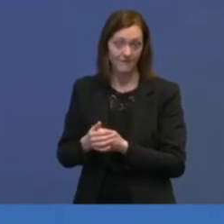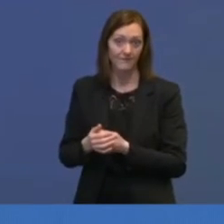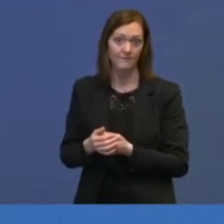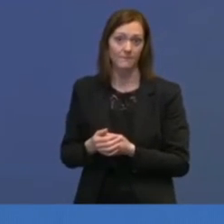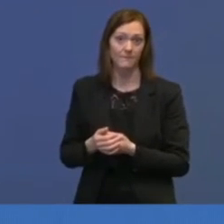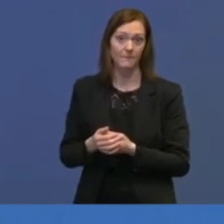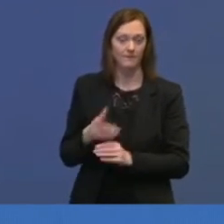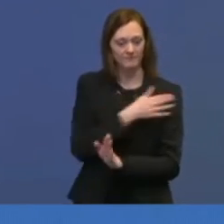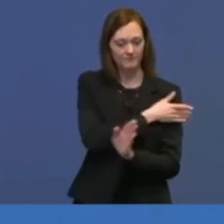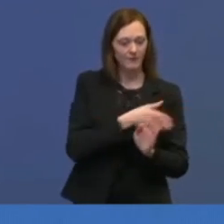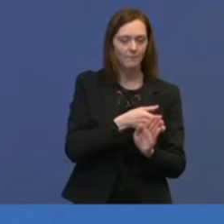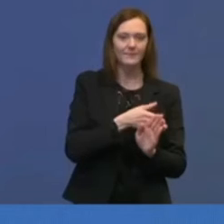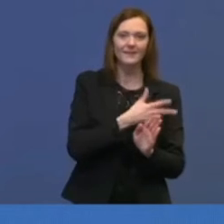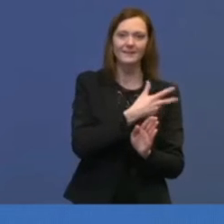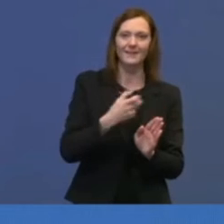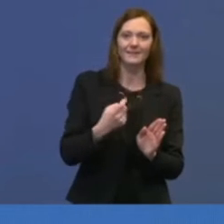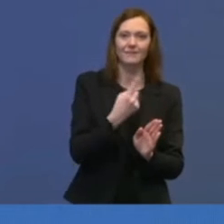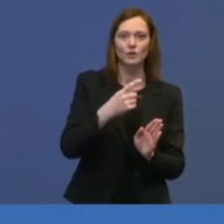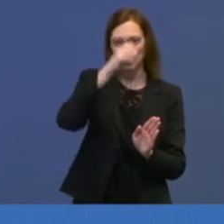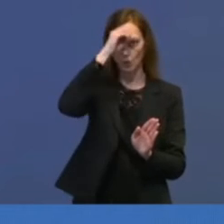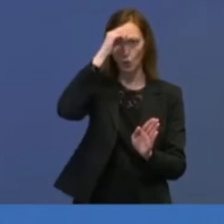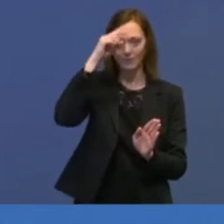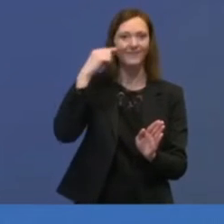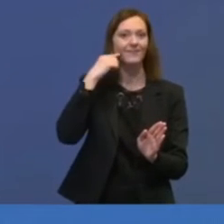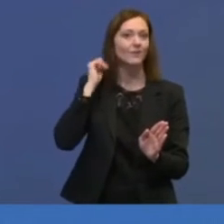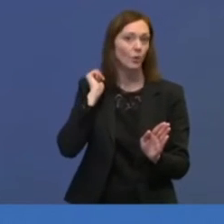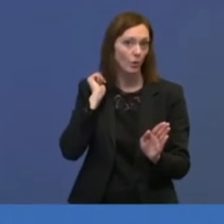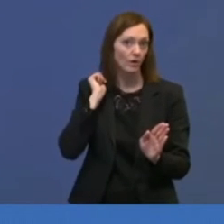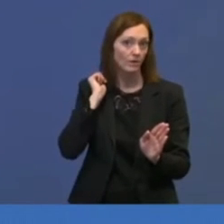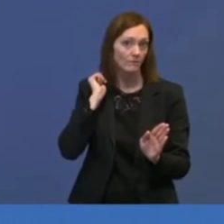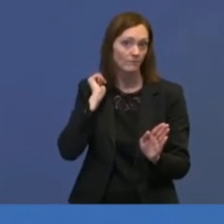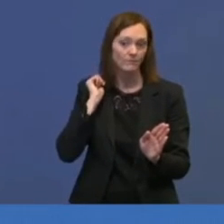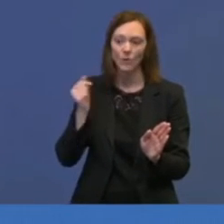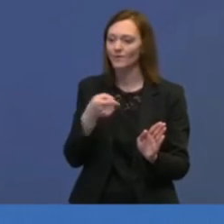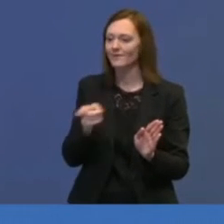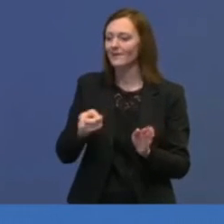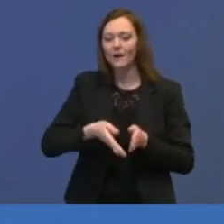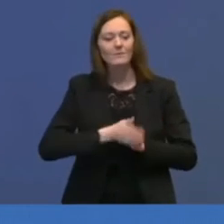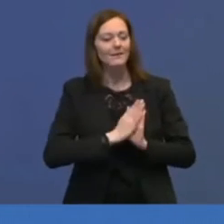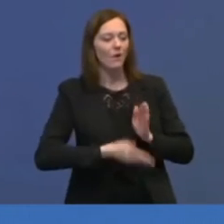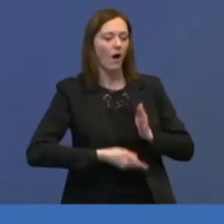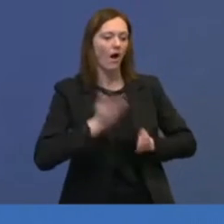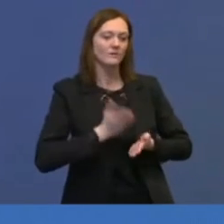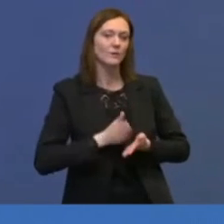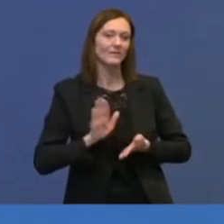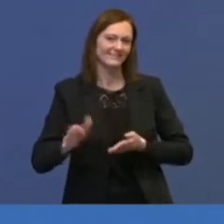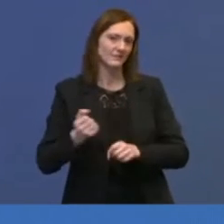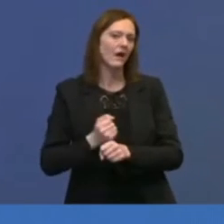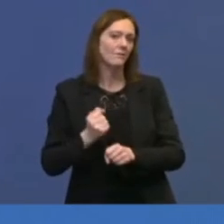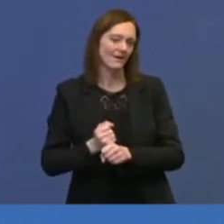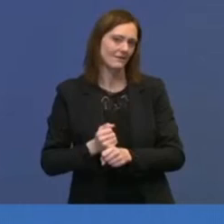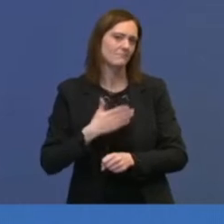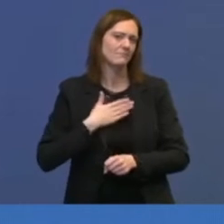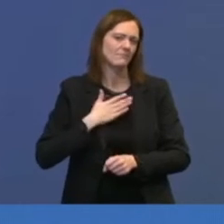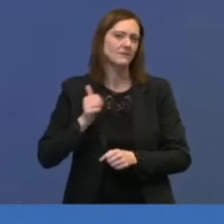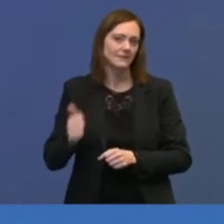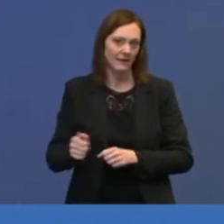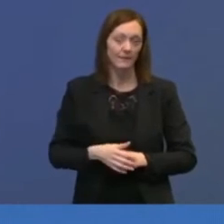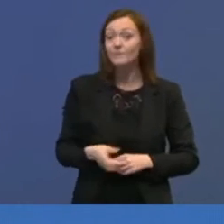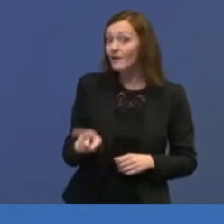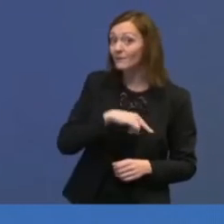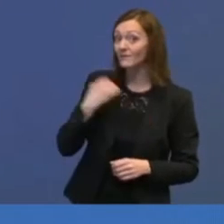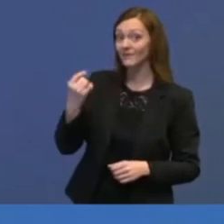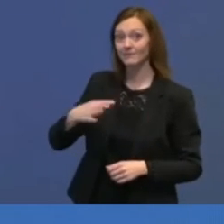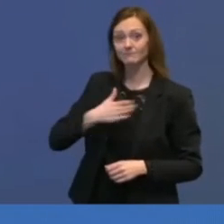sanadki khore. Wa xa nu qusaday inoo soo gunaanadoo shaqadisa. Wa